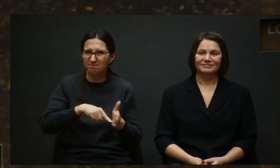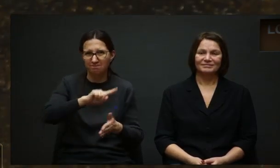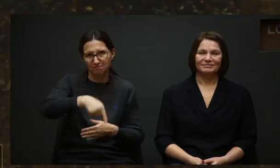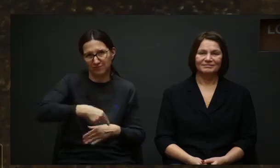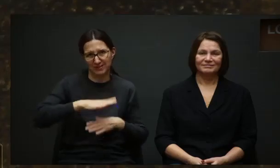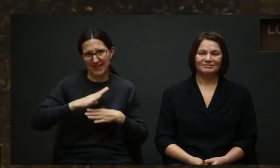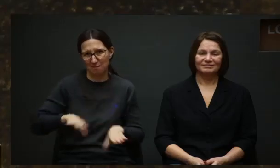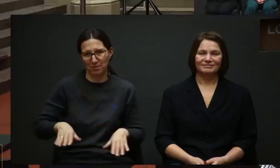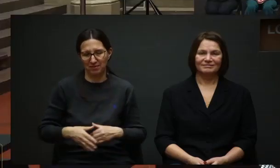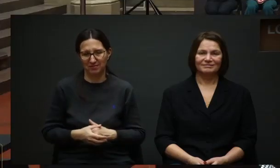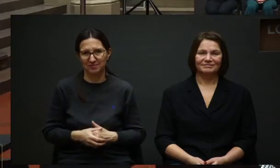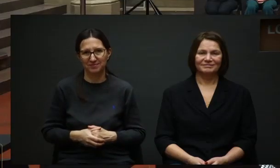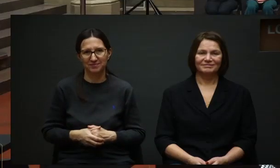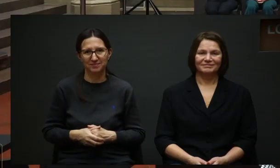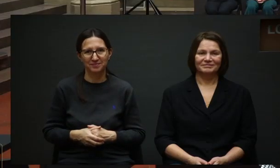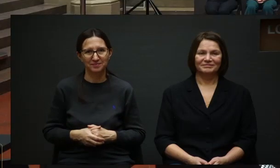настаивал.